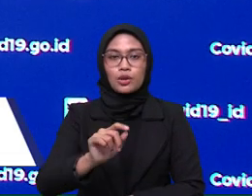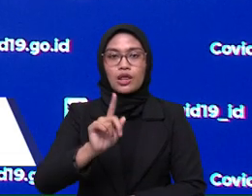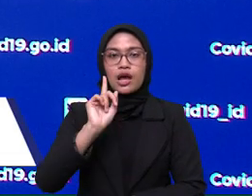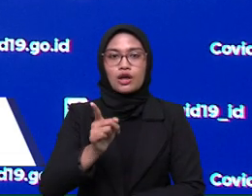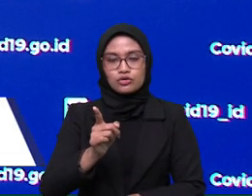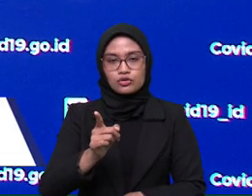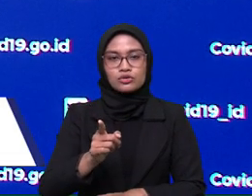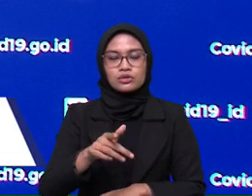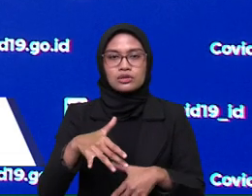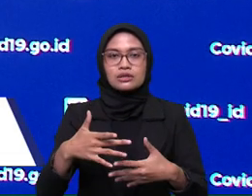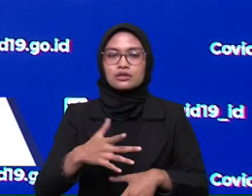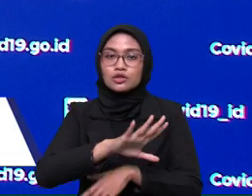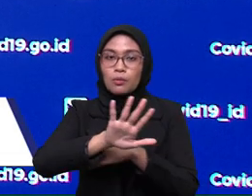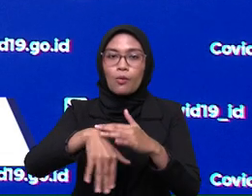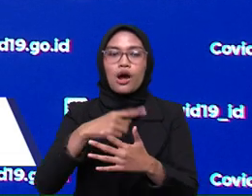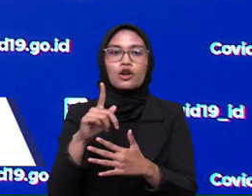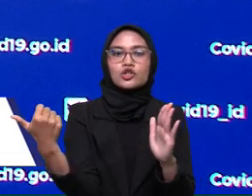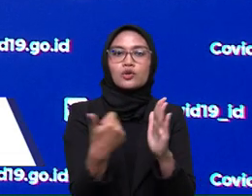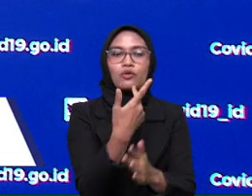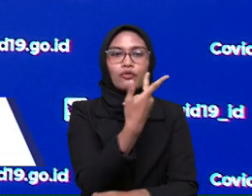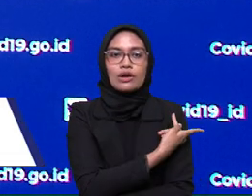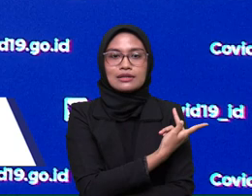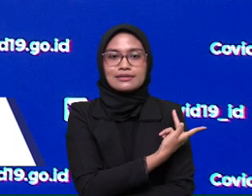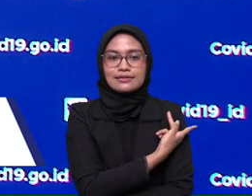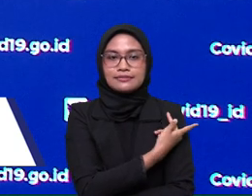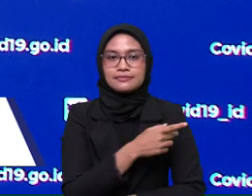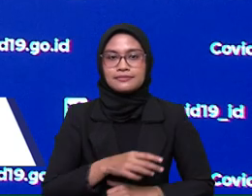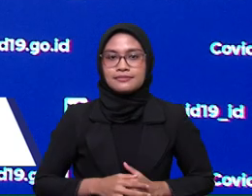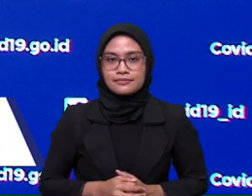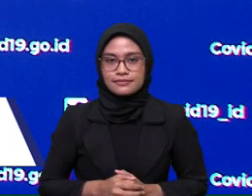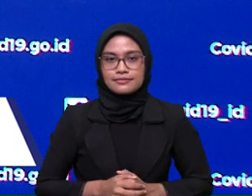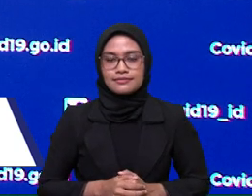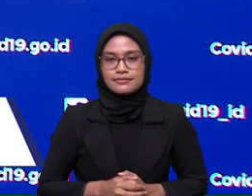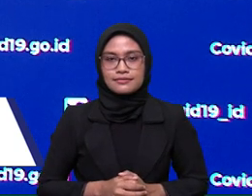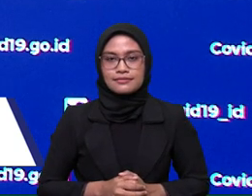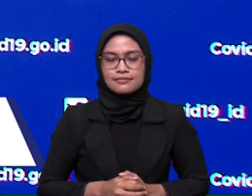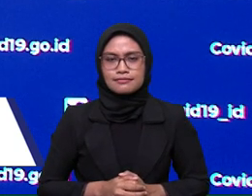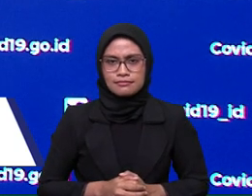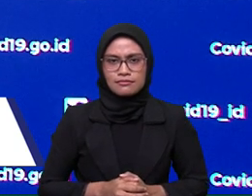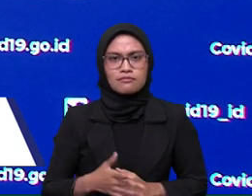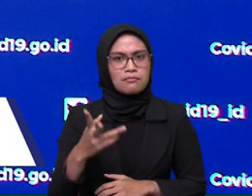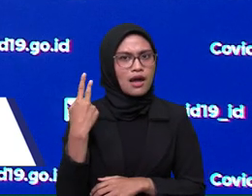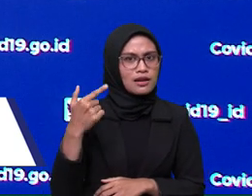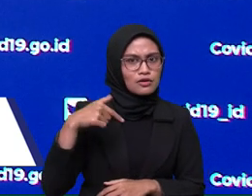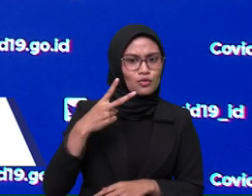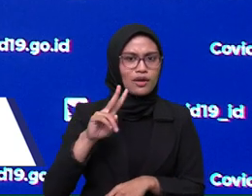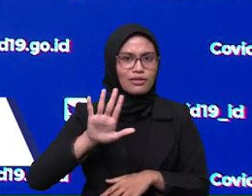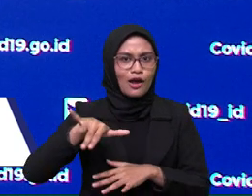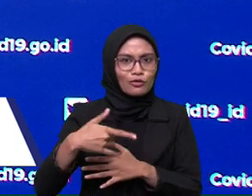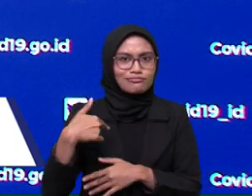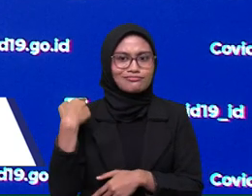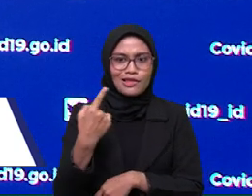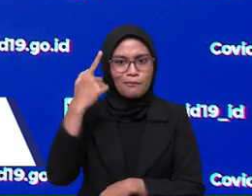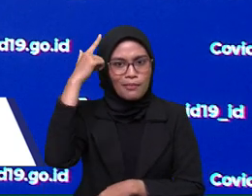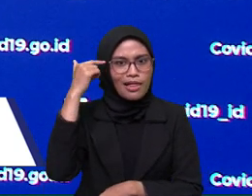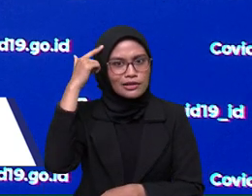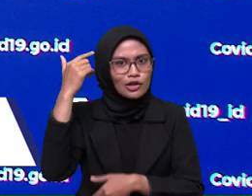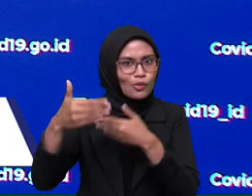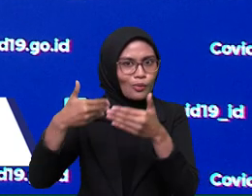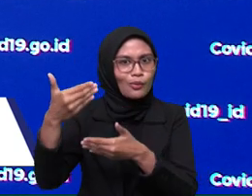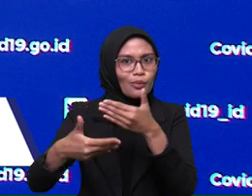individu hal ini mengingat waktu pembelajaran dalam masa pandemi telah mencapai lebih dari 2 tahun Mari segera